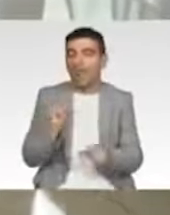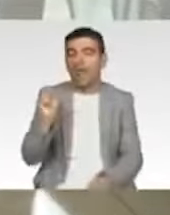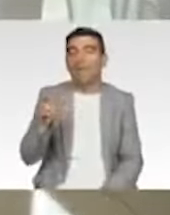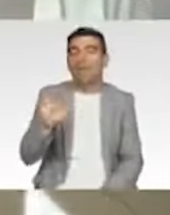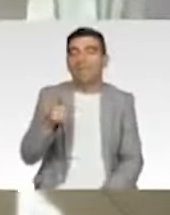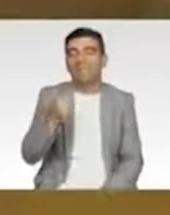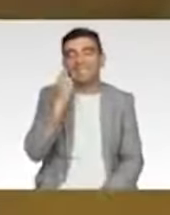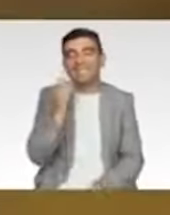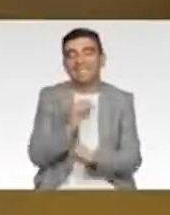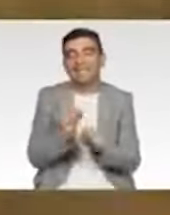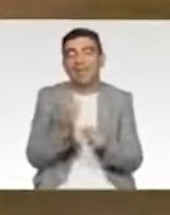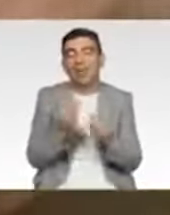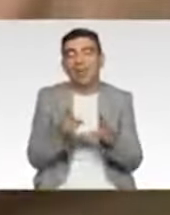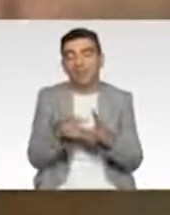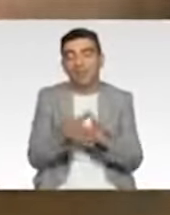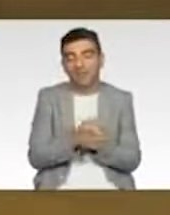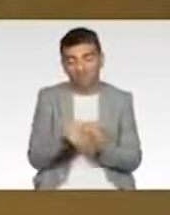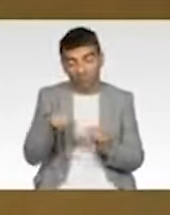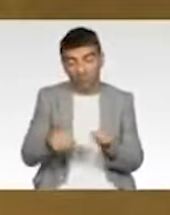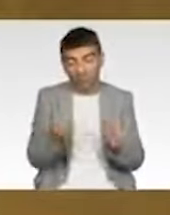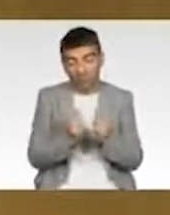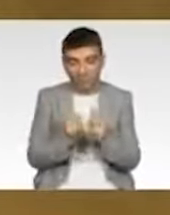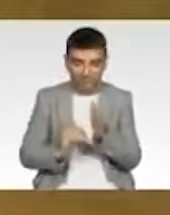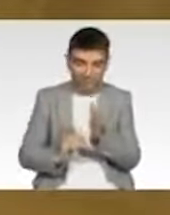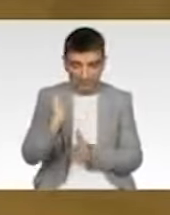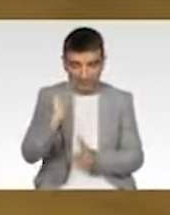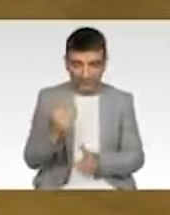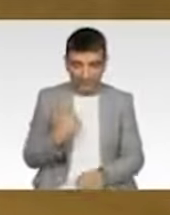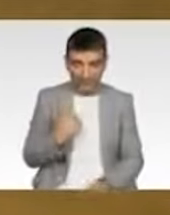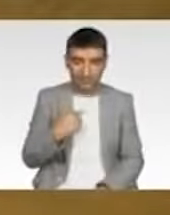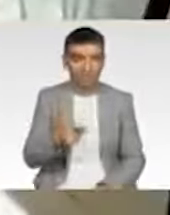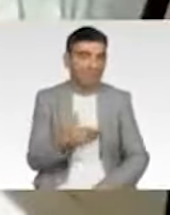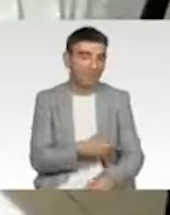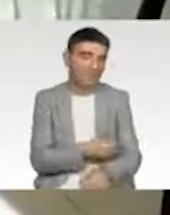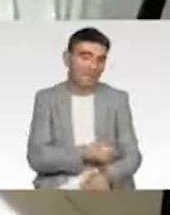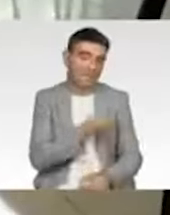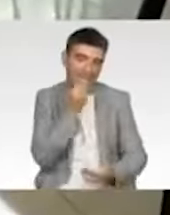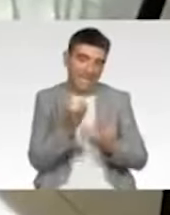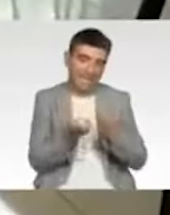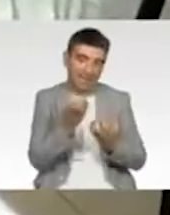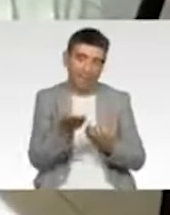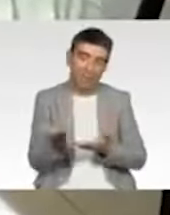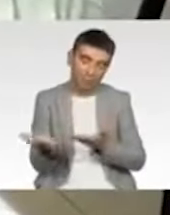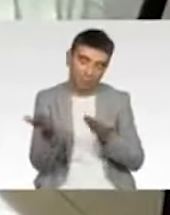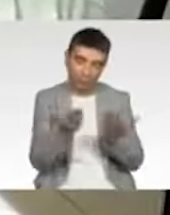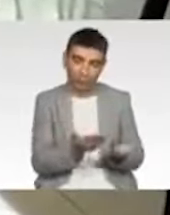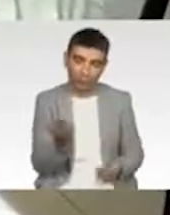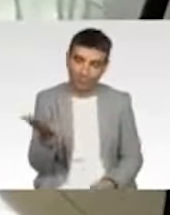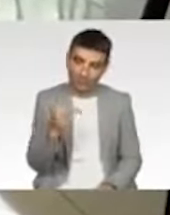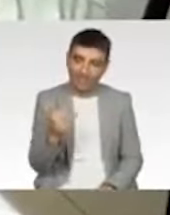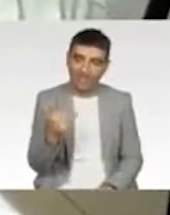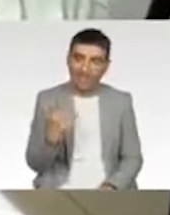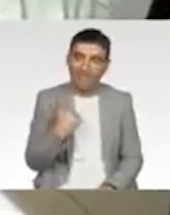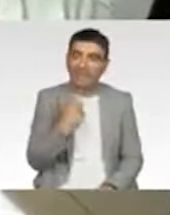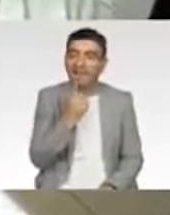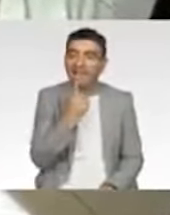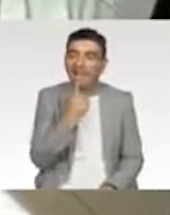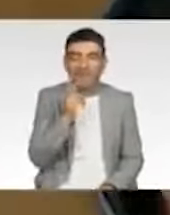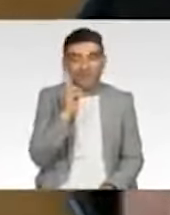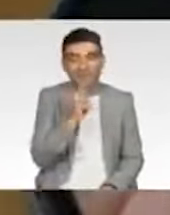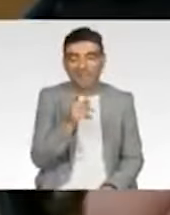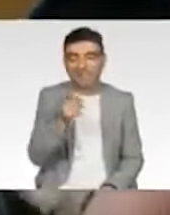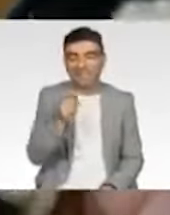şey ziyan olmaz. Bunlarla büyüdük biz. Bizim yöresel lezzetlerimiz. Buyurun gelin, bizimle tatın siz de.